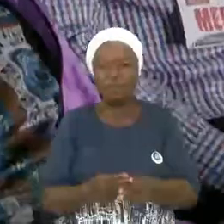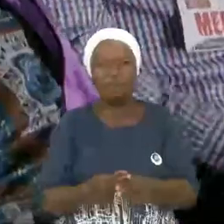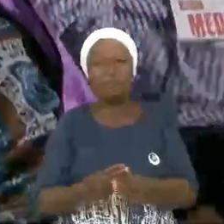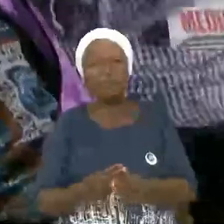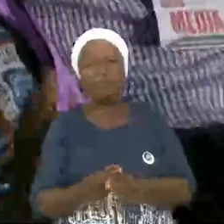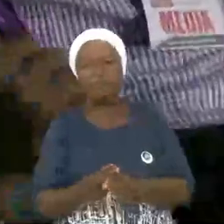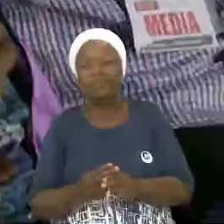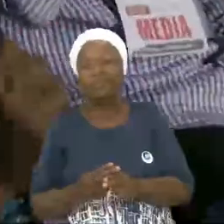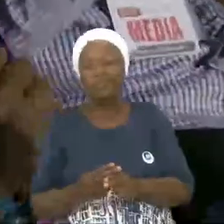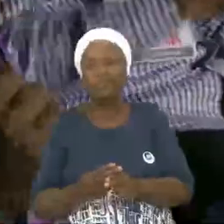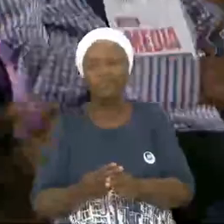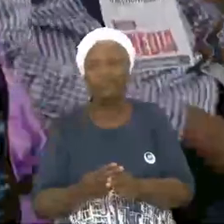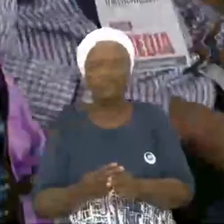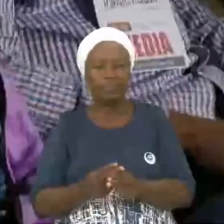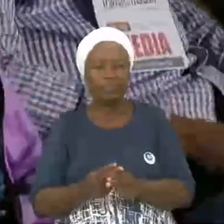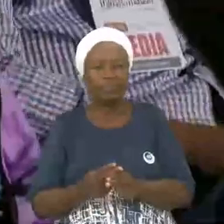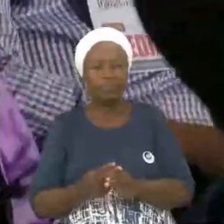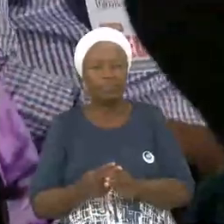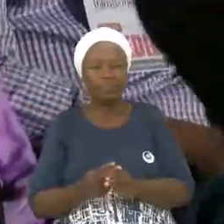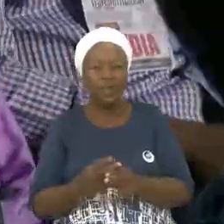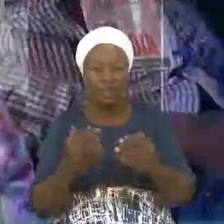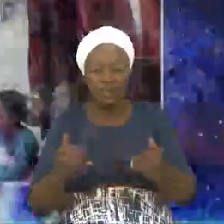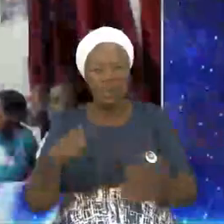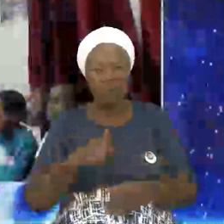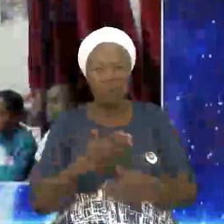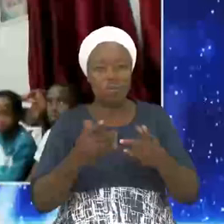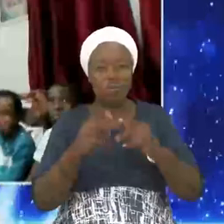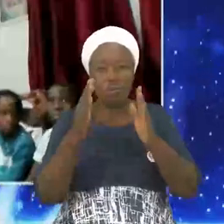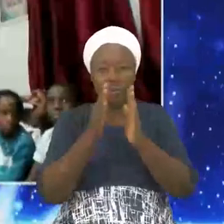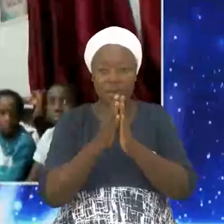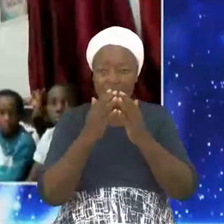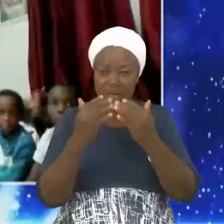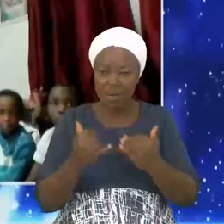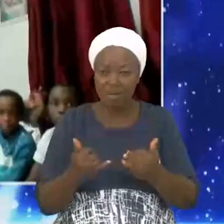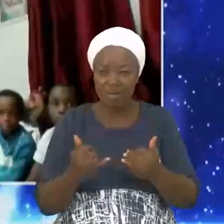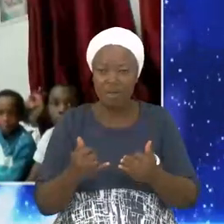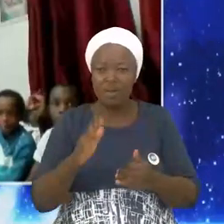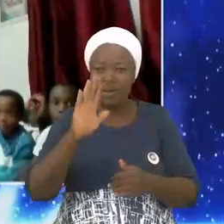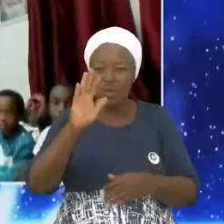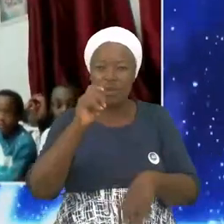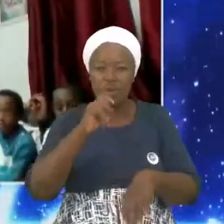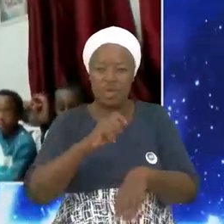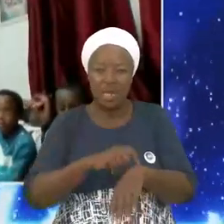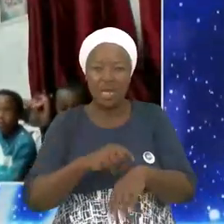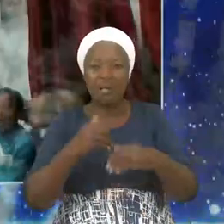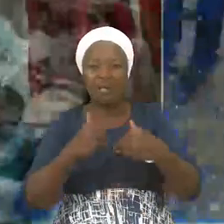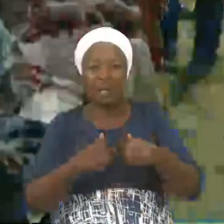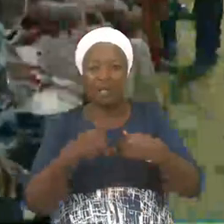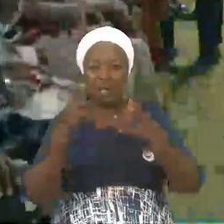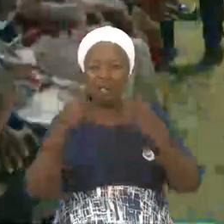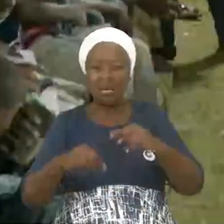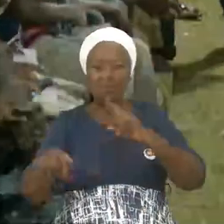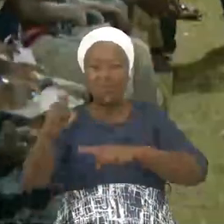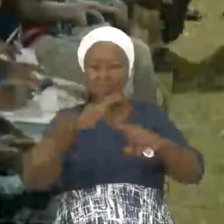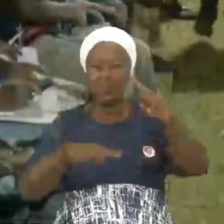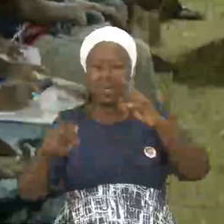transformera le bien en meilleur dans ta vie ce soir, au nom de Jésus. La tête baissée, les yeux